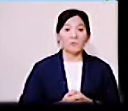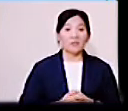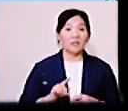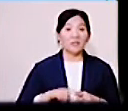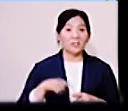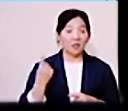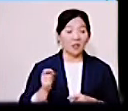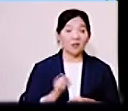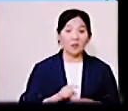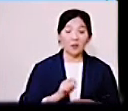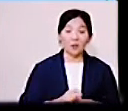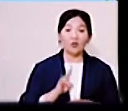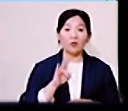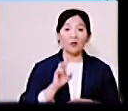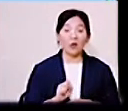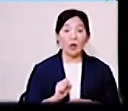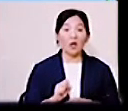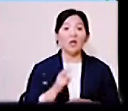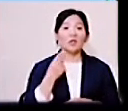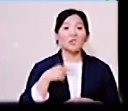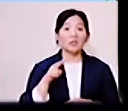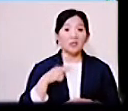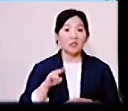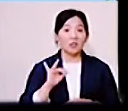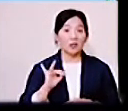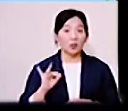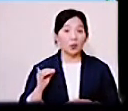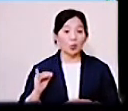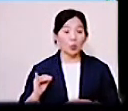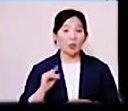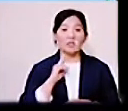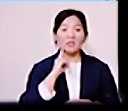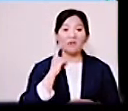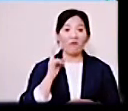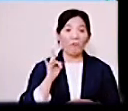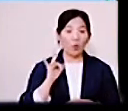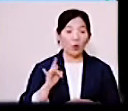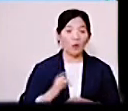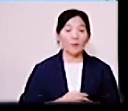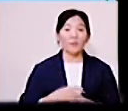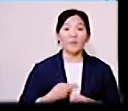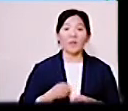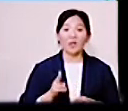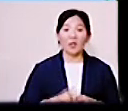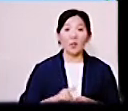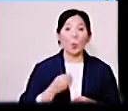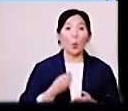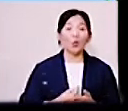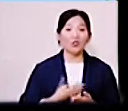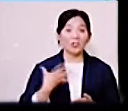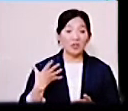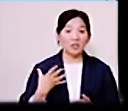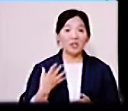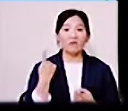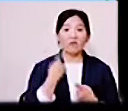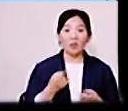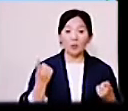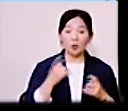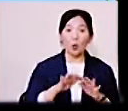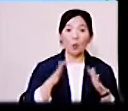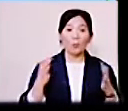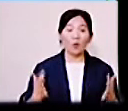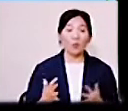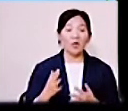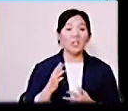Следующая задача у нас на дискретизацию звука. Задача такая. Оцените информационный объем